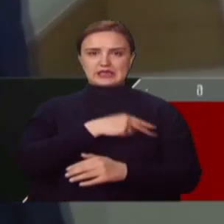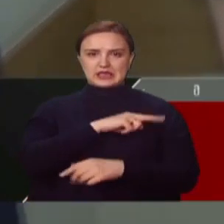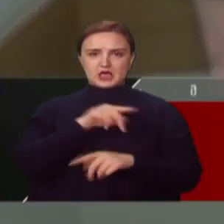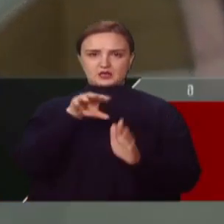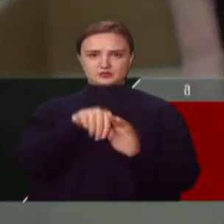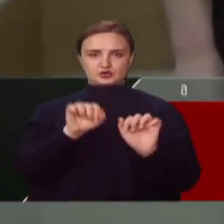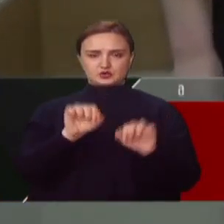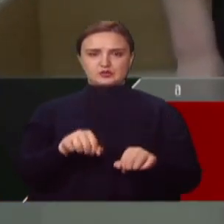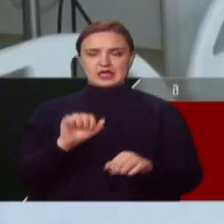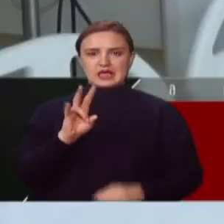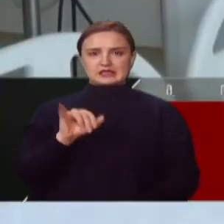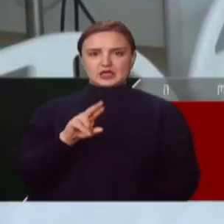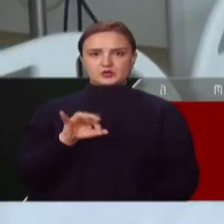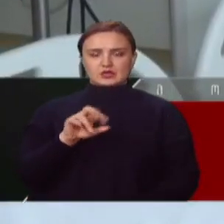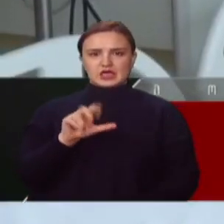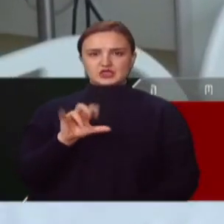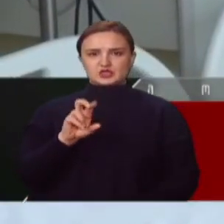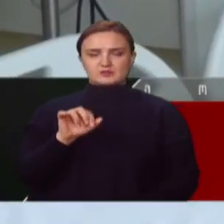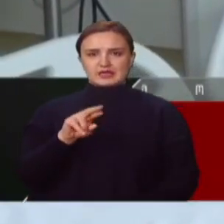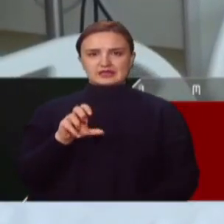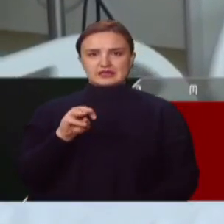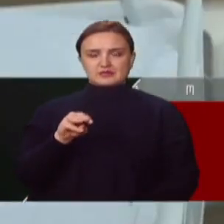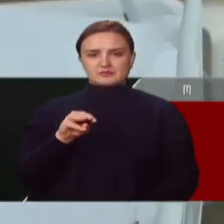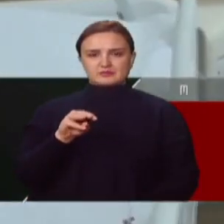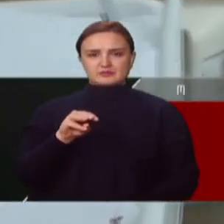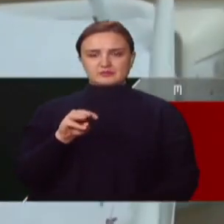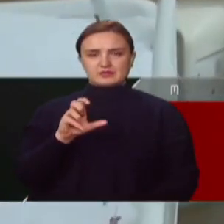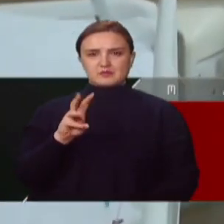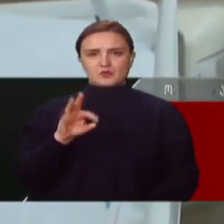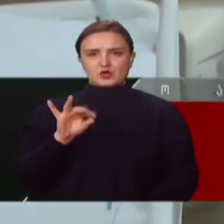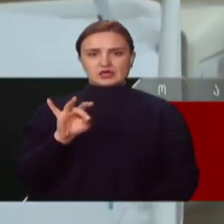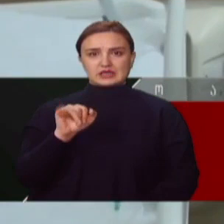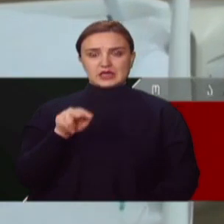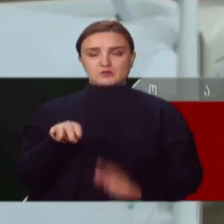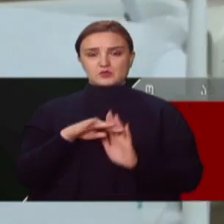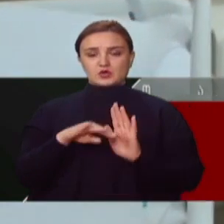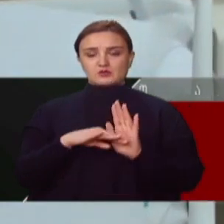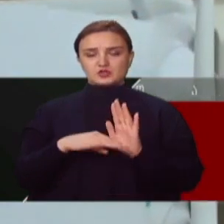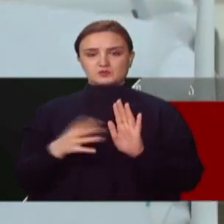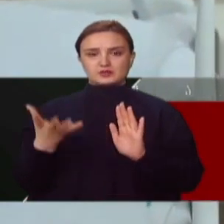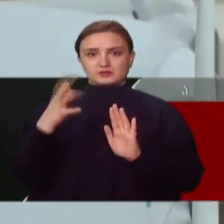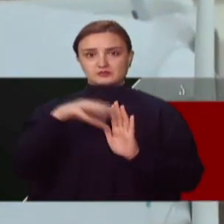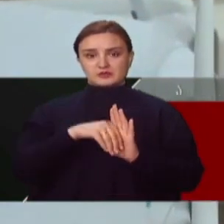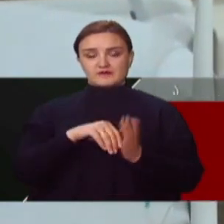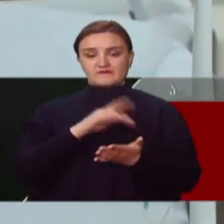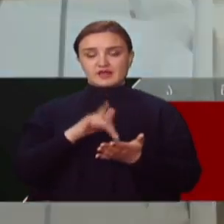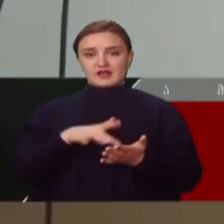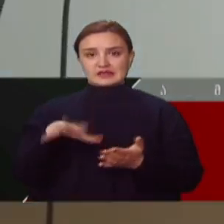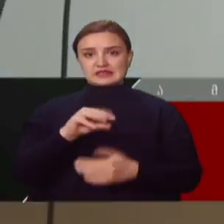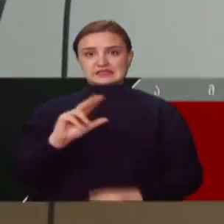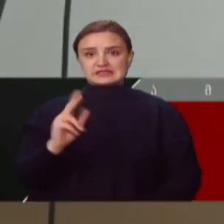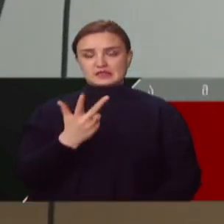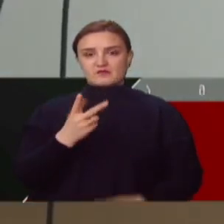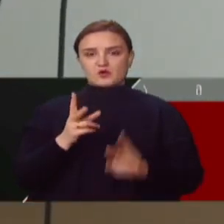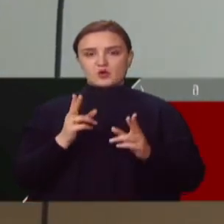შეუძლიათ. ესენია ანადოლუ, აჯიბადემი, ლივ ჰოსპიტალი და მემორიალი. პროგრამაში ჩართული სამივე ქვეყნის ჰოსპიტლები